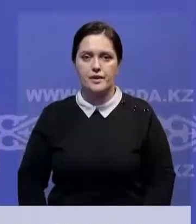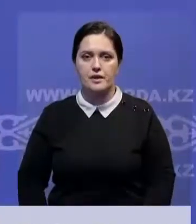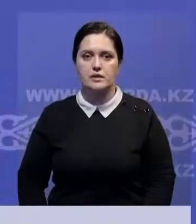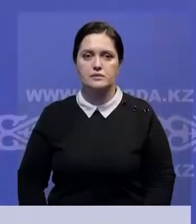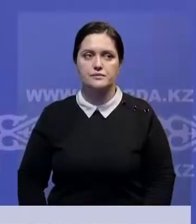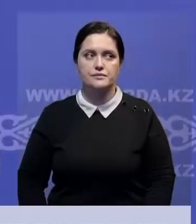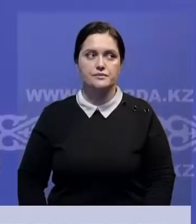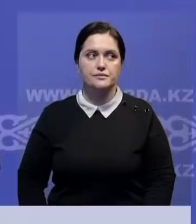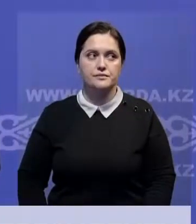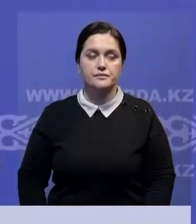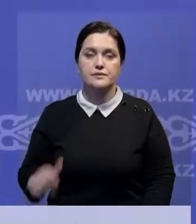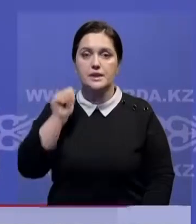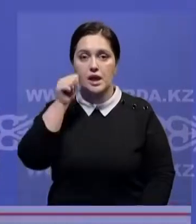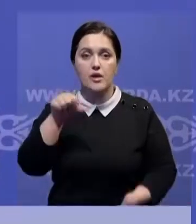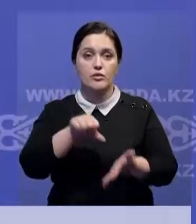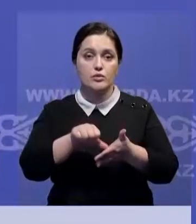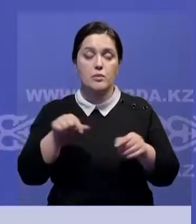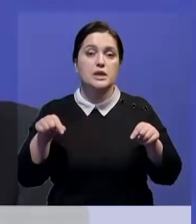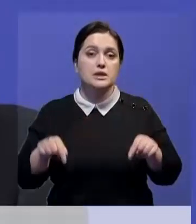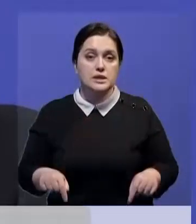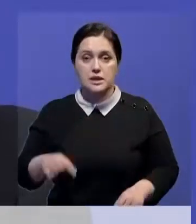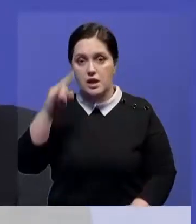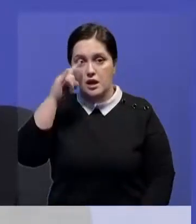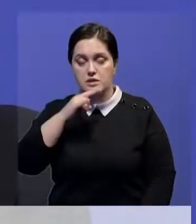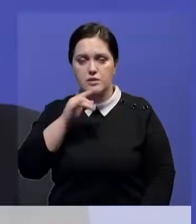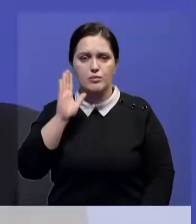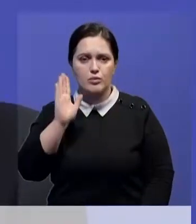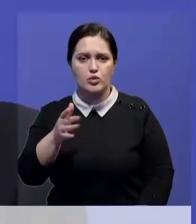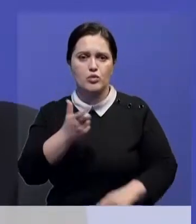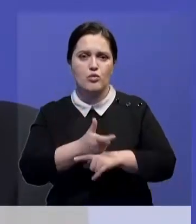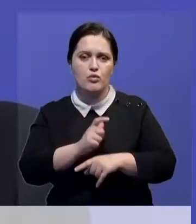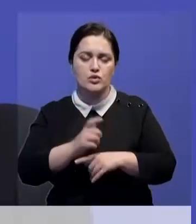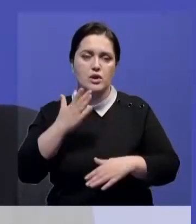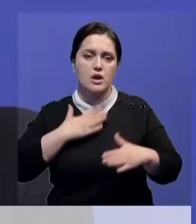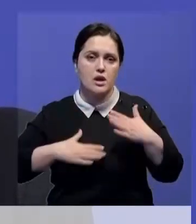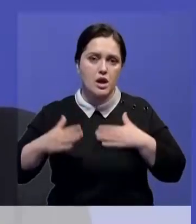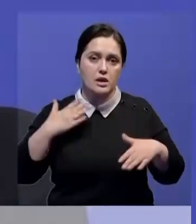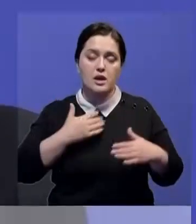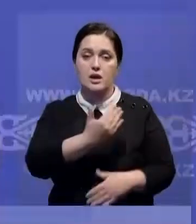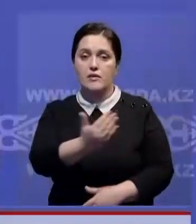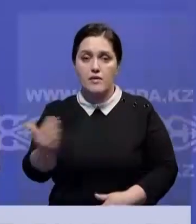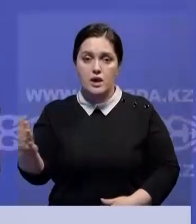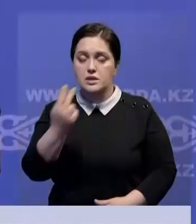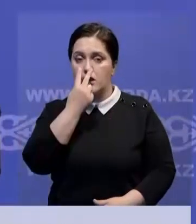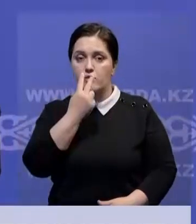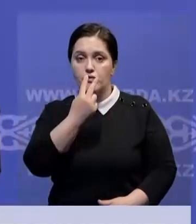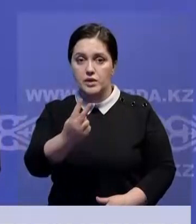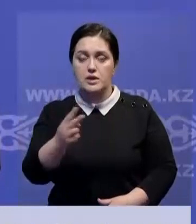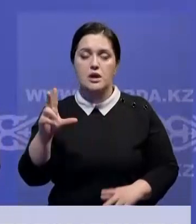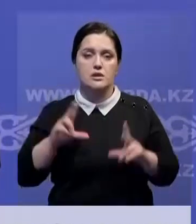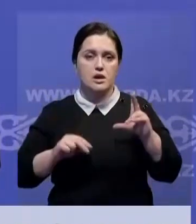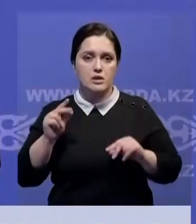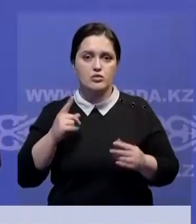Завтра выступаю здесь, в Казахстане. Буду очень рада всех видеть. И, конечно же, надеюсь, что